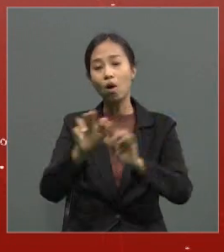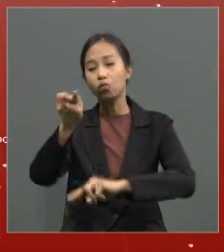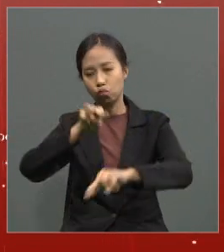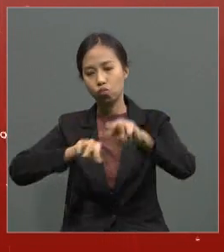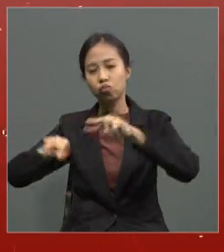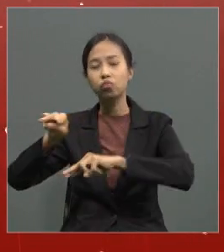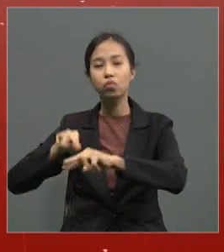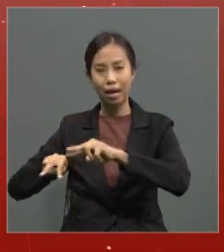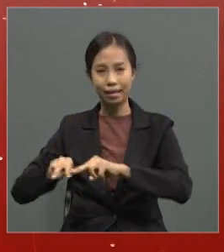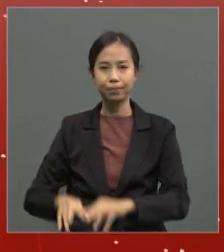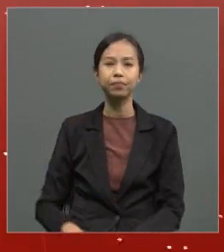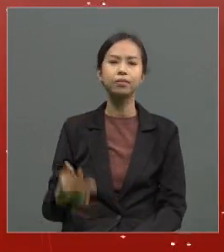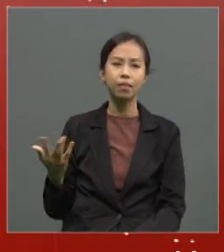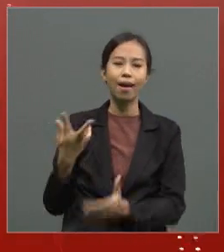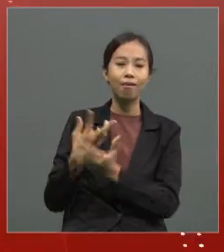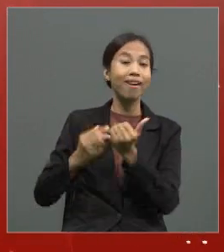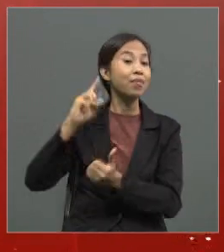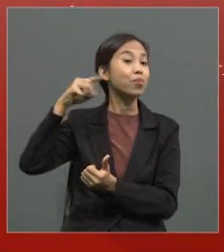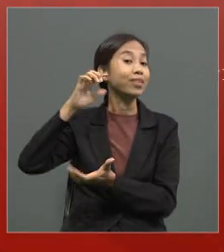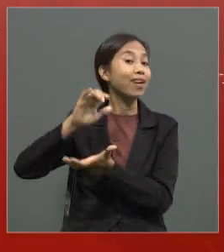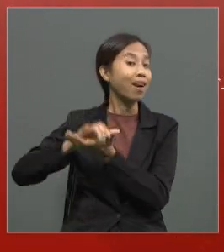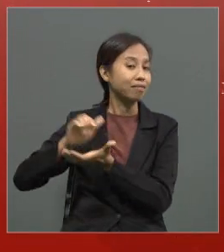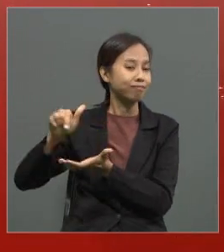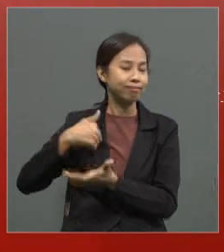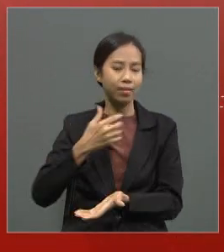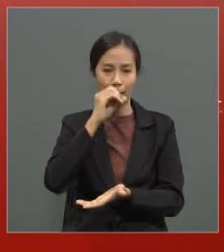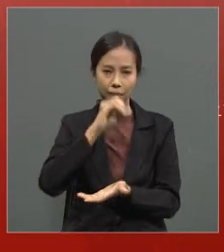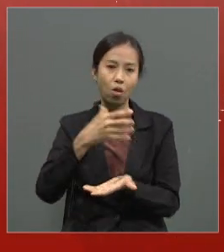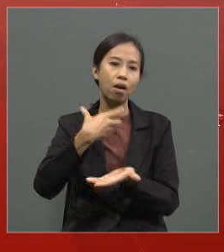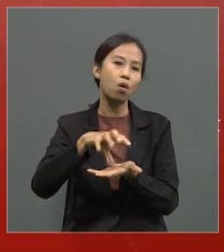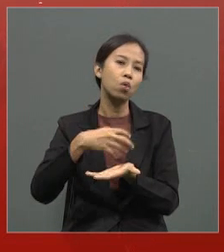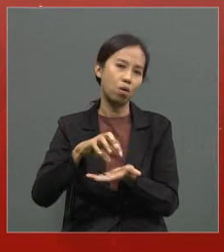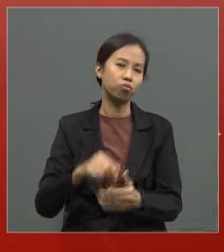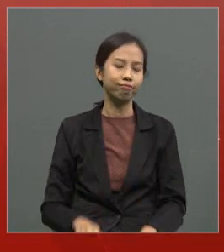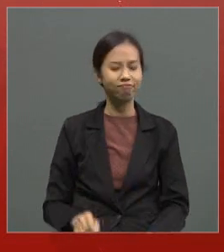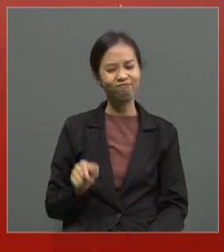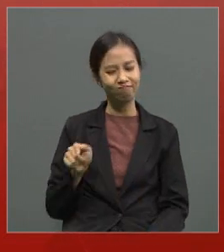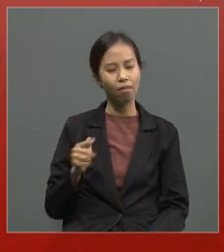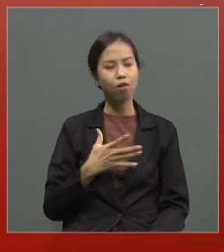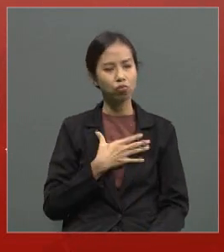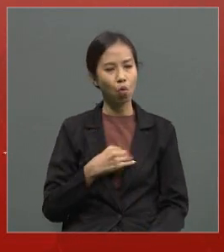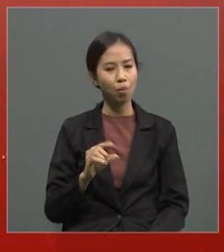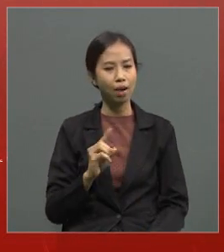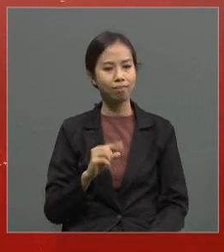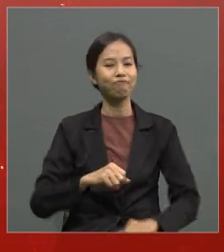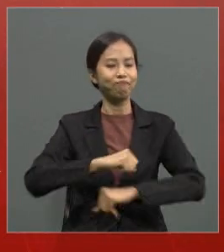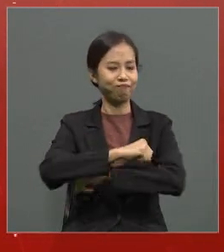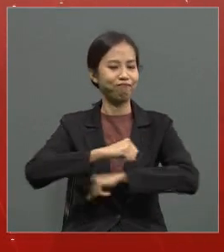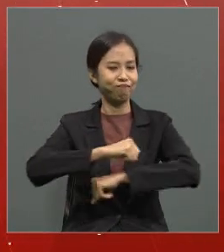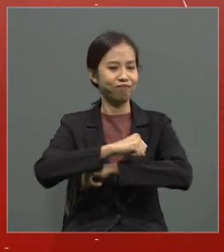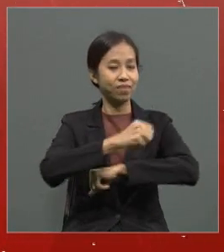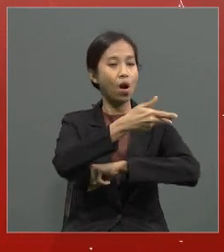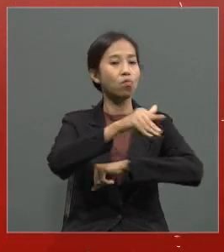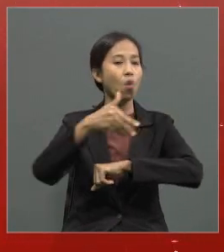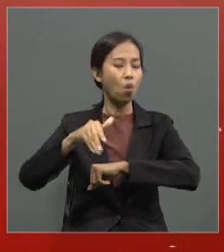ภรรยาของโตก็คือน้องไบรทนั่นเองเขาก็พูดในระหว่างจัดรายการก็บอกว่าโต๋เนี่ยชอบออกกำลังกายนะและช่วงที่ผ่านมา